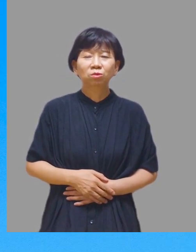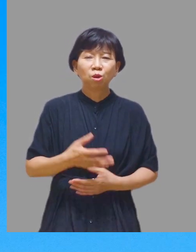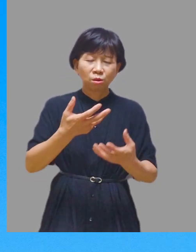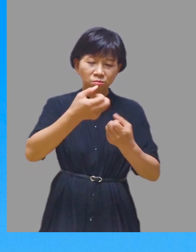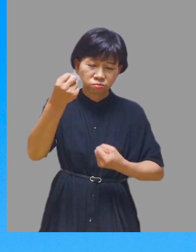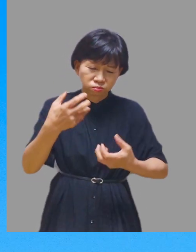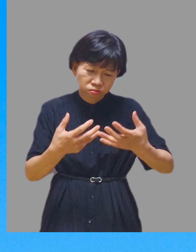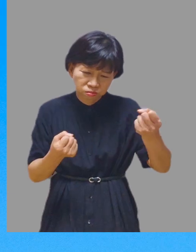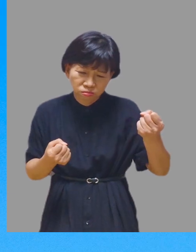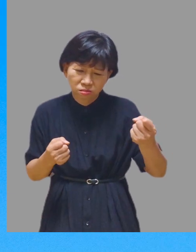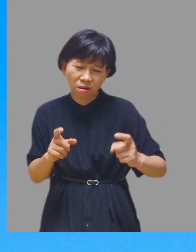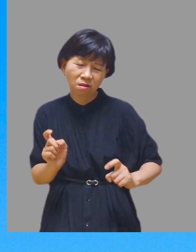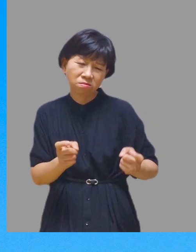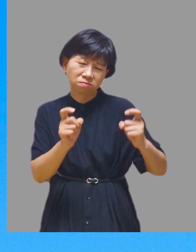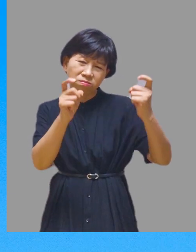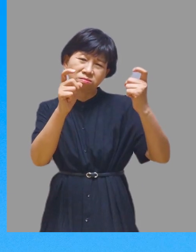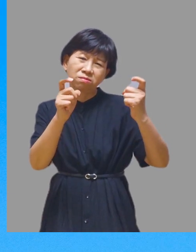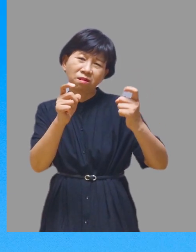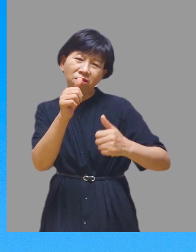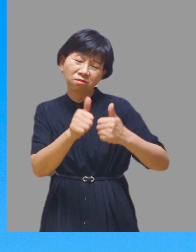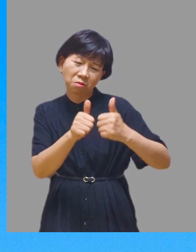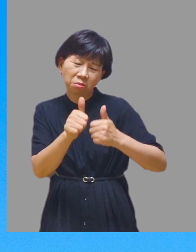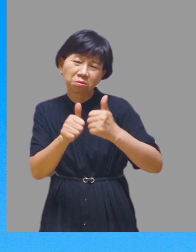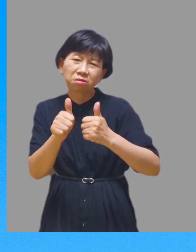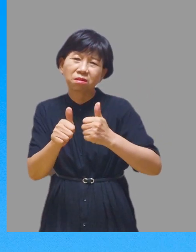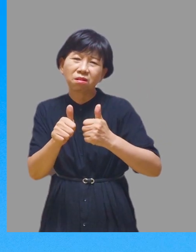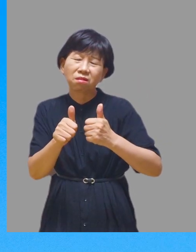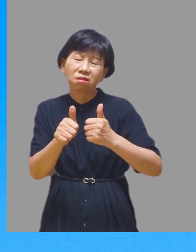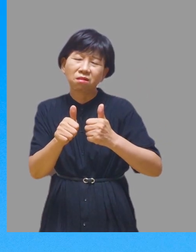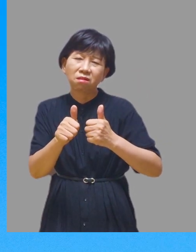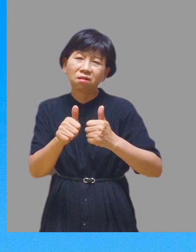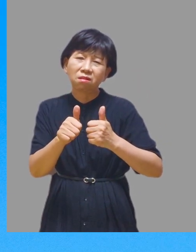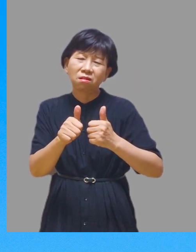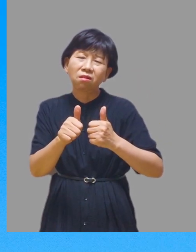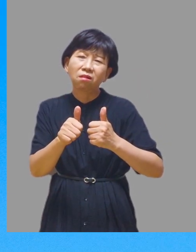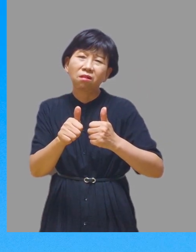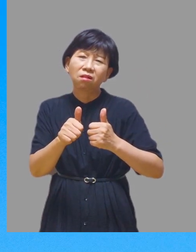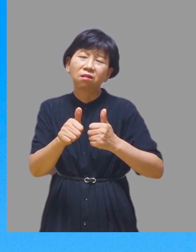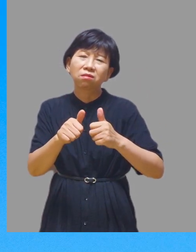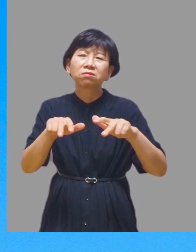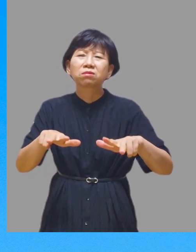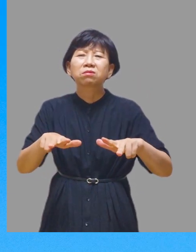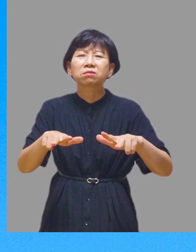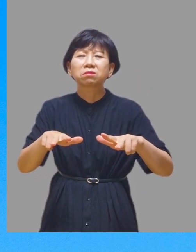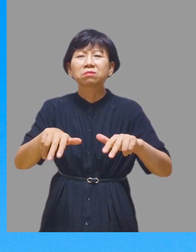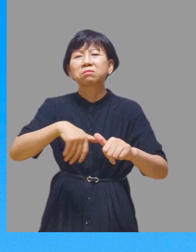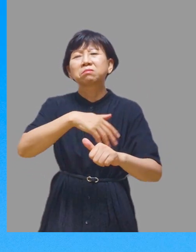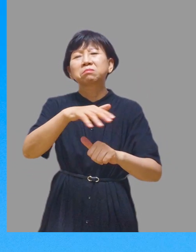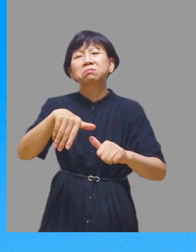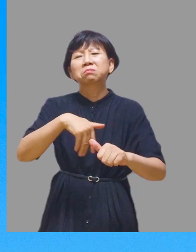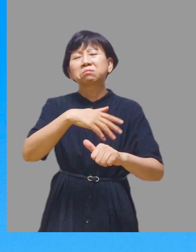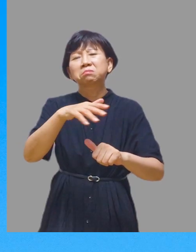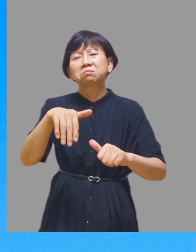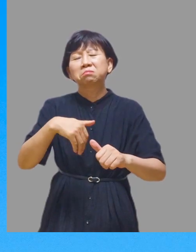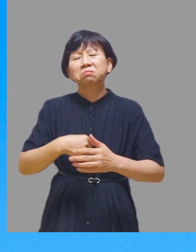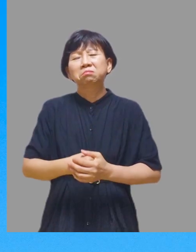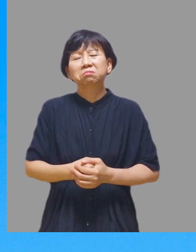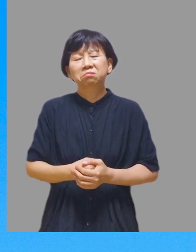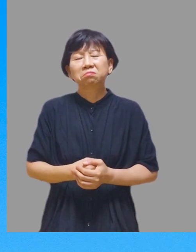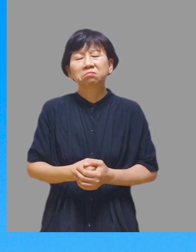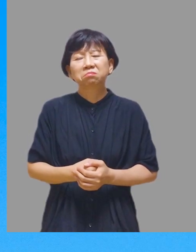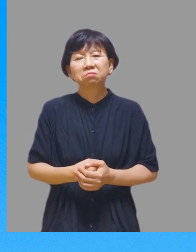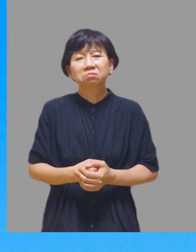분열과 혐오, 경쟁과 불신이 깊어지는 이 시대 속에서 이 나라의 무너진 성벽, 그 틈들이